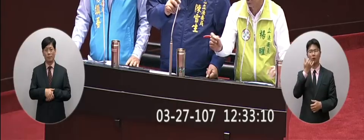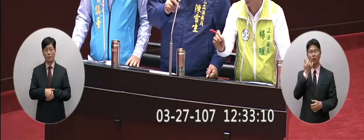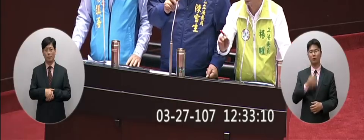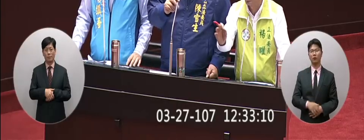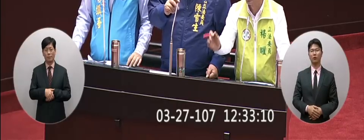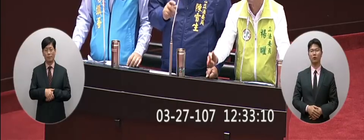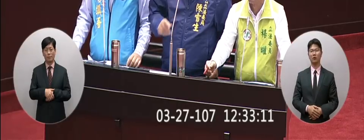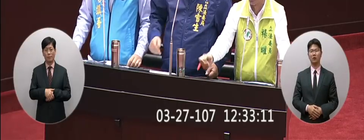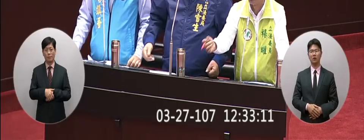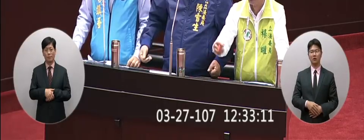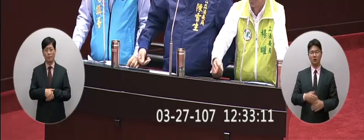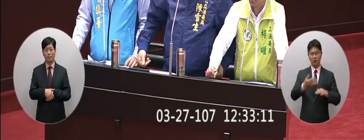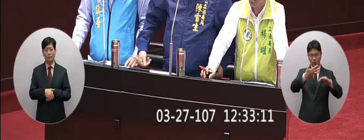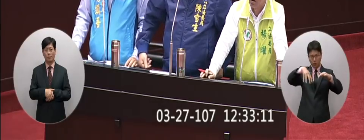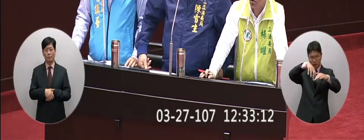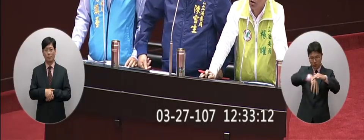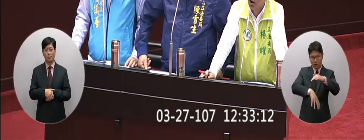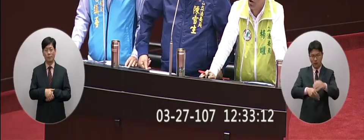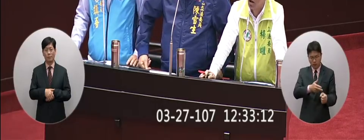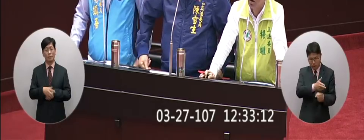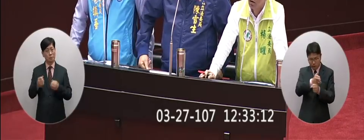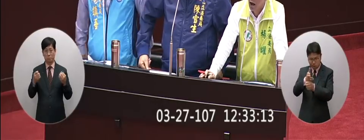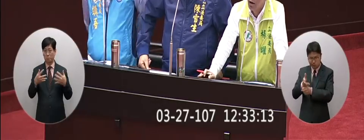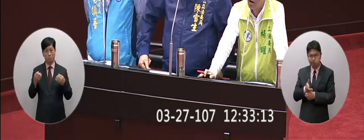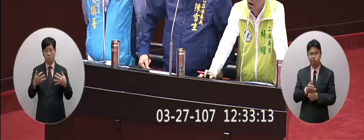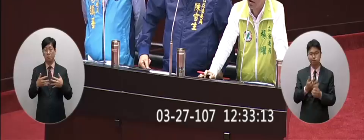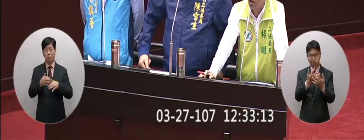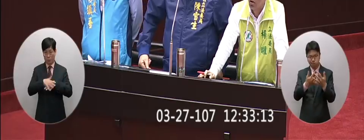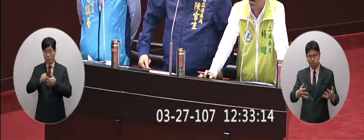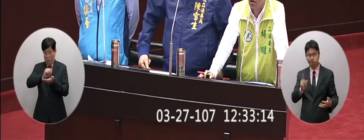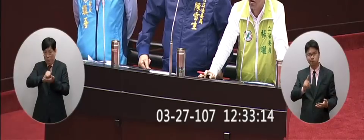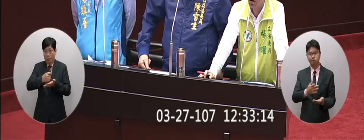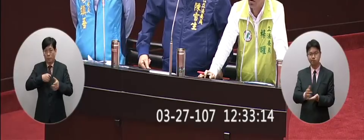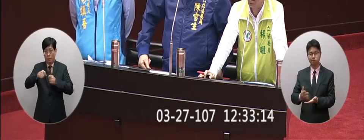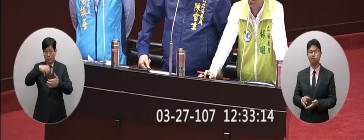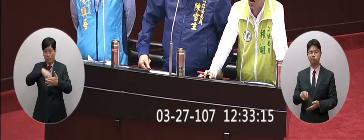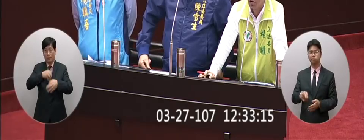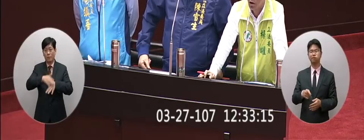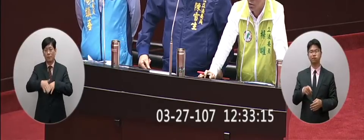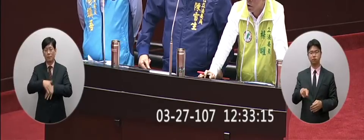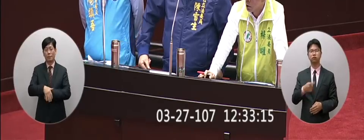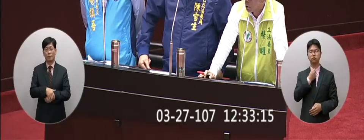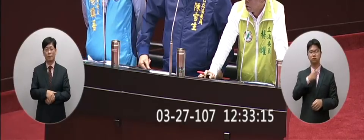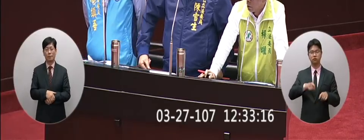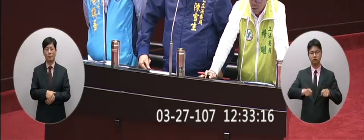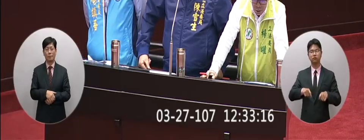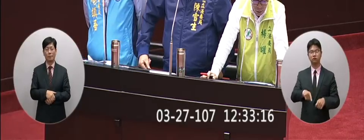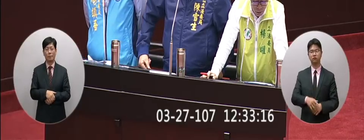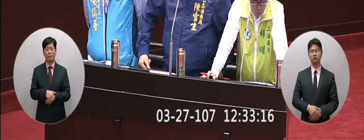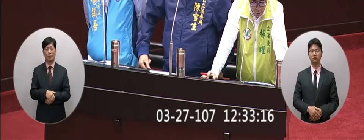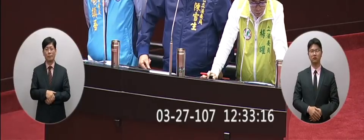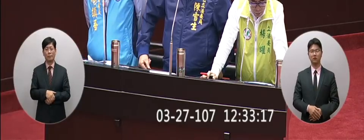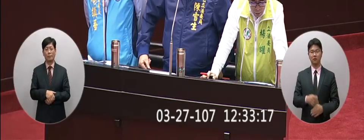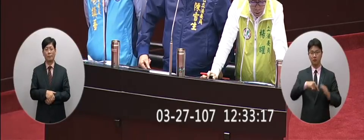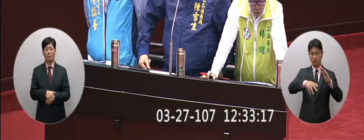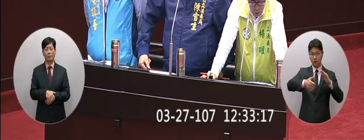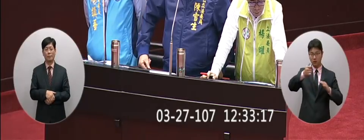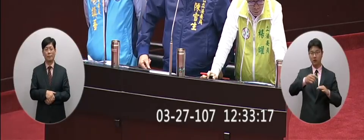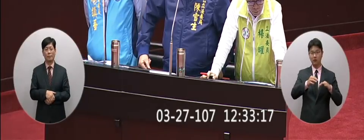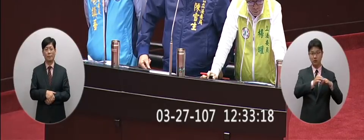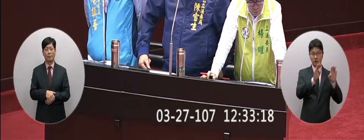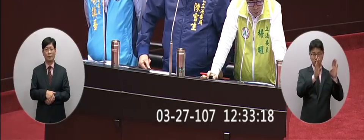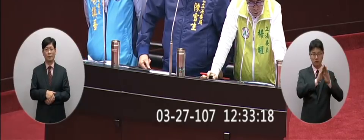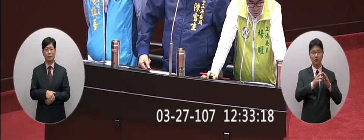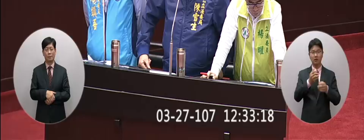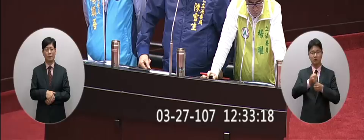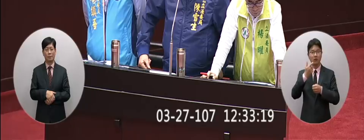是 水中摄影，把青竹城往 这个都会列在我们的计划里面。 对 对，好，谢谢主委。 院长，其实金门、马祖、澎湖